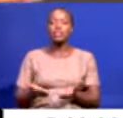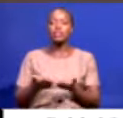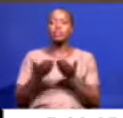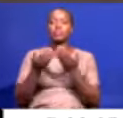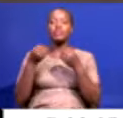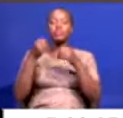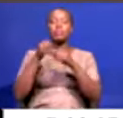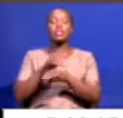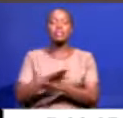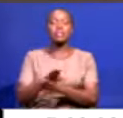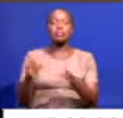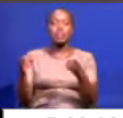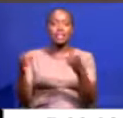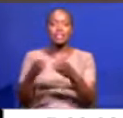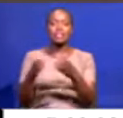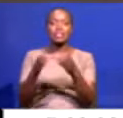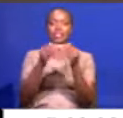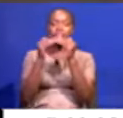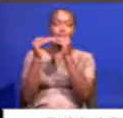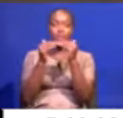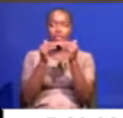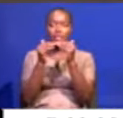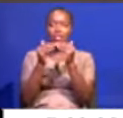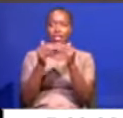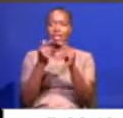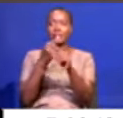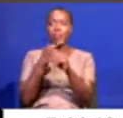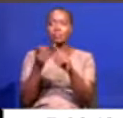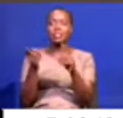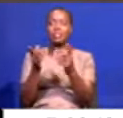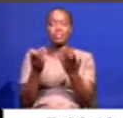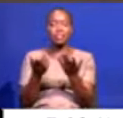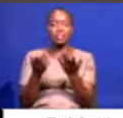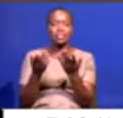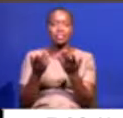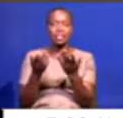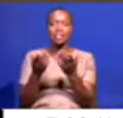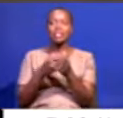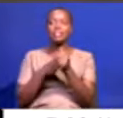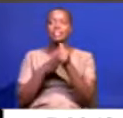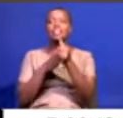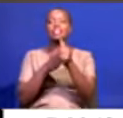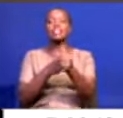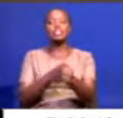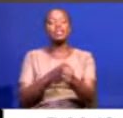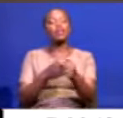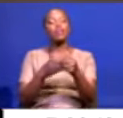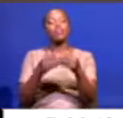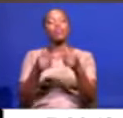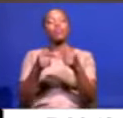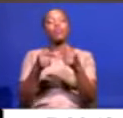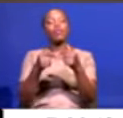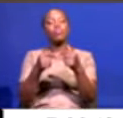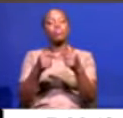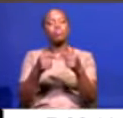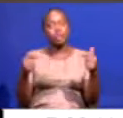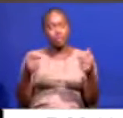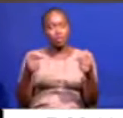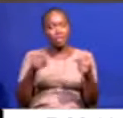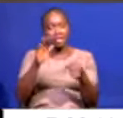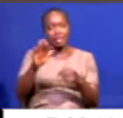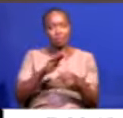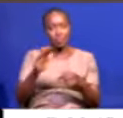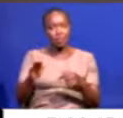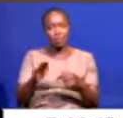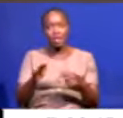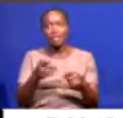multi-party democracy. Badilisha weka ofisi ya kiongozi wa upinzani katika bunge. Kwa upande hii